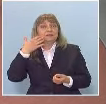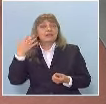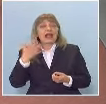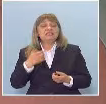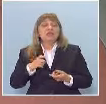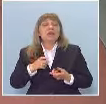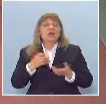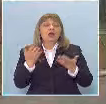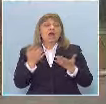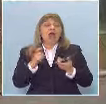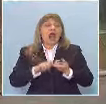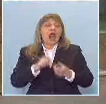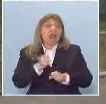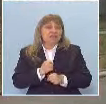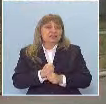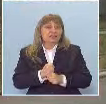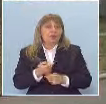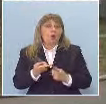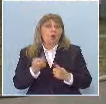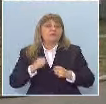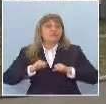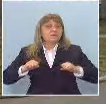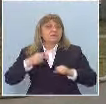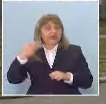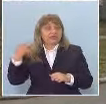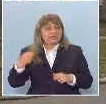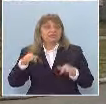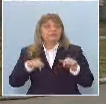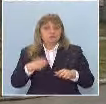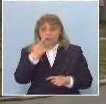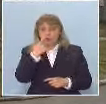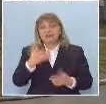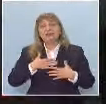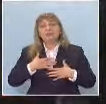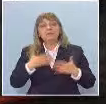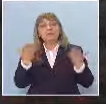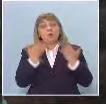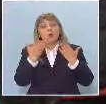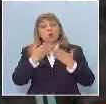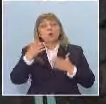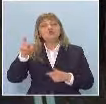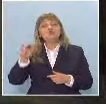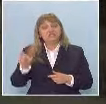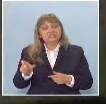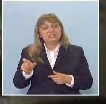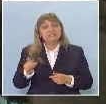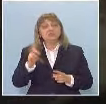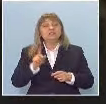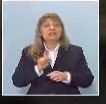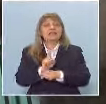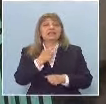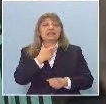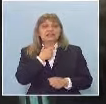въпреки че те не са завършили? Проявяват ли интерес? Ние в момента имаме ученици, които са в 11-ти клас.